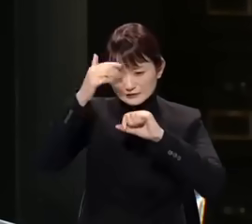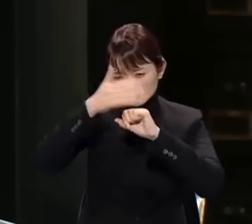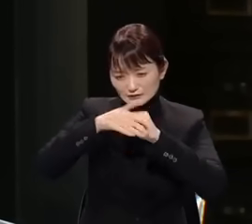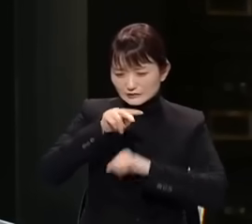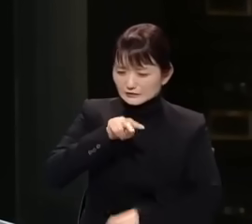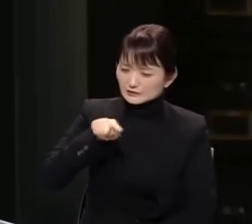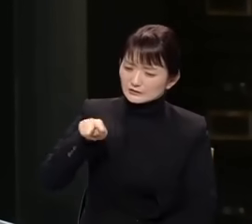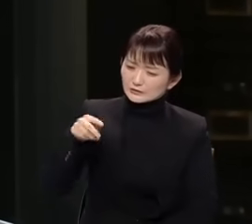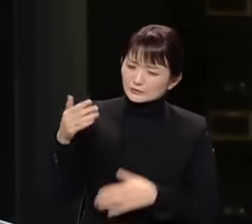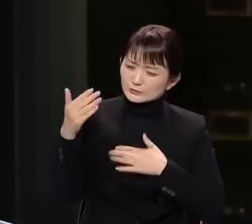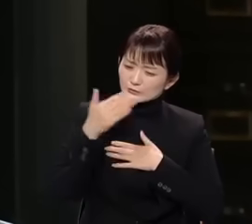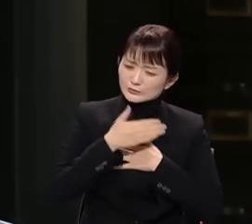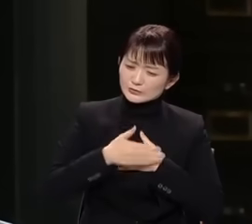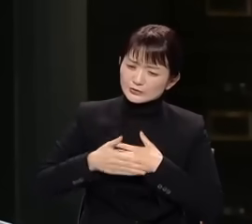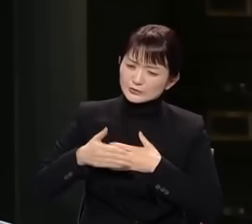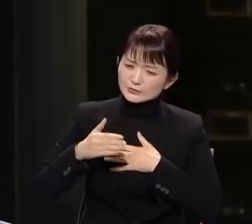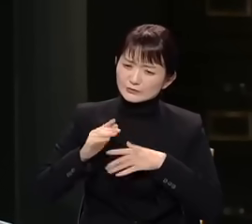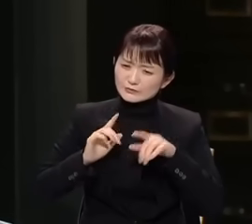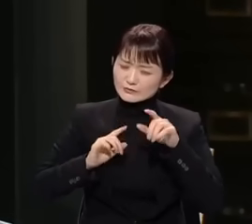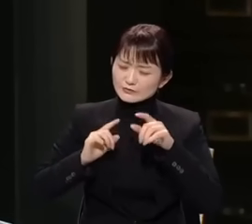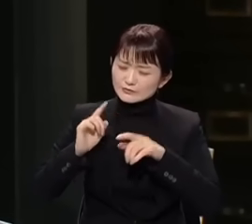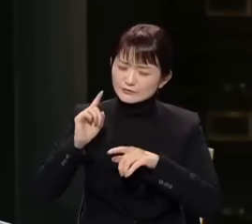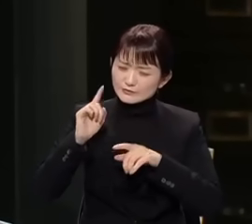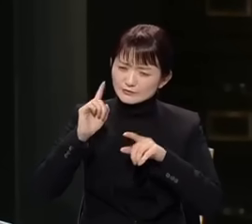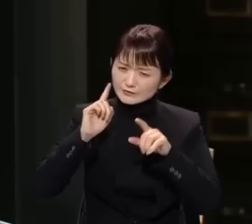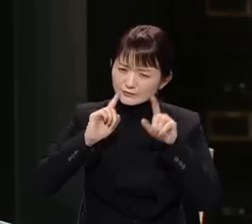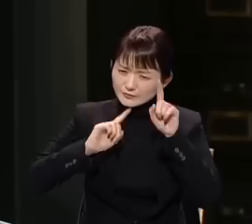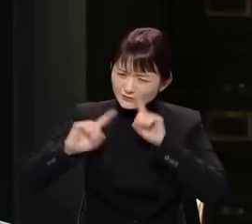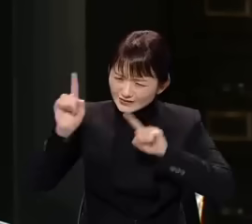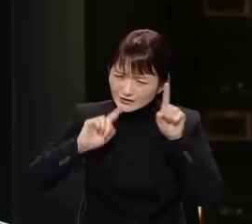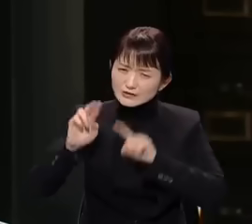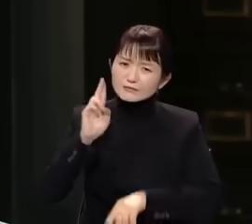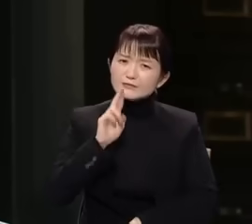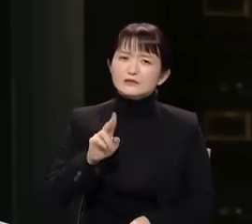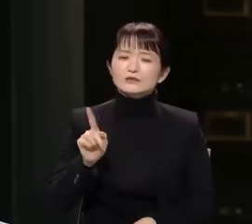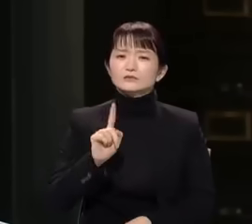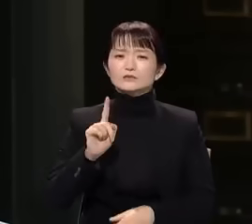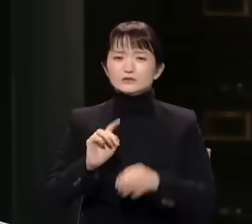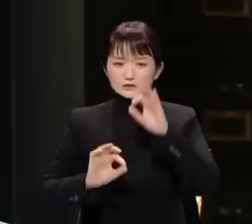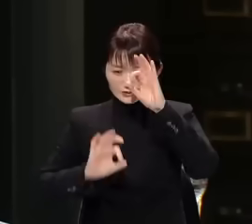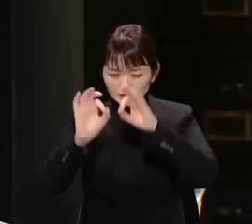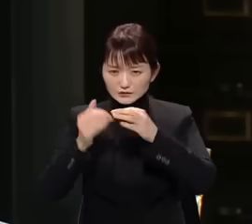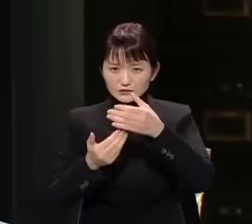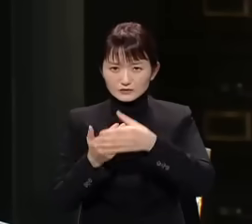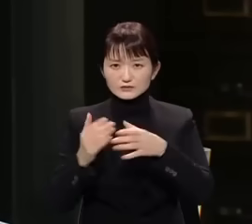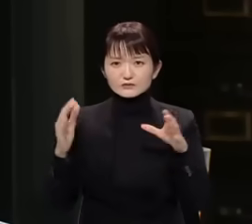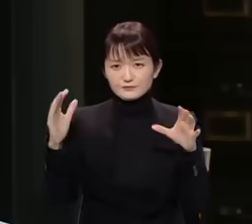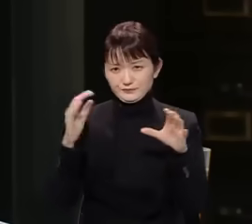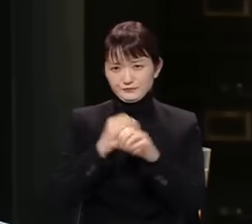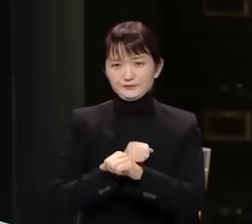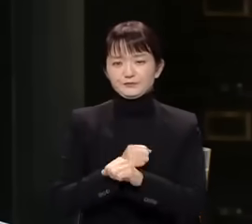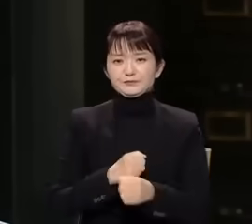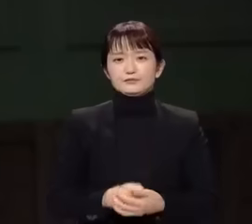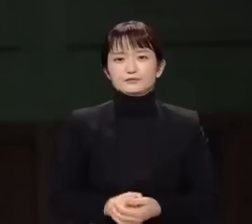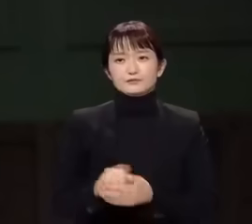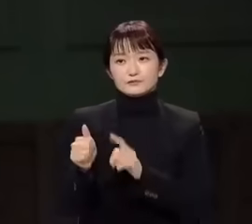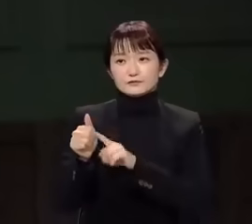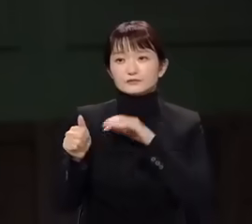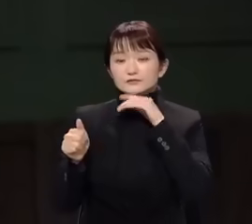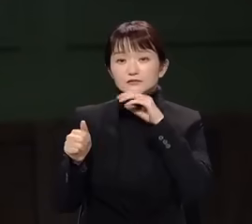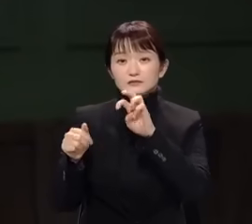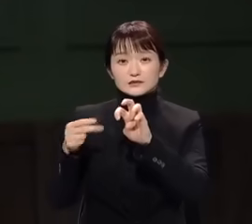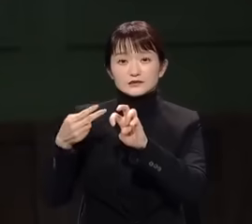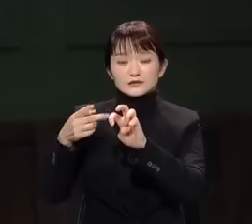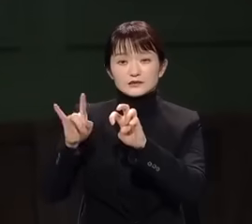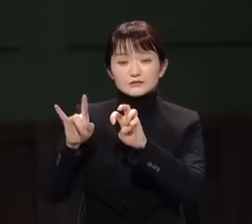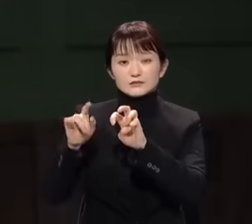안 좋은 상태가 지금 상당히 심각한 상태신데 어떤 사건이었는지부터 좀 정리를 하죠. 네, 일단 피해자는 30대